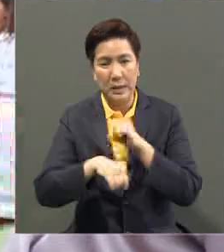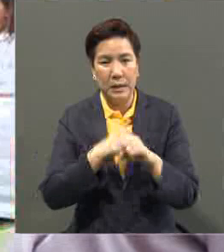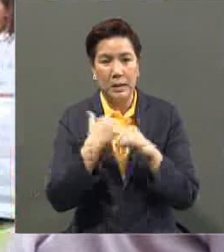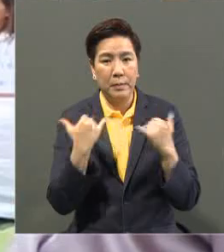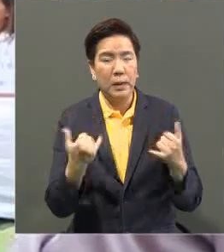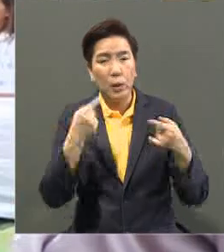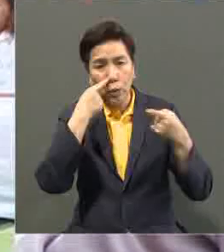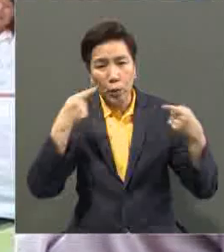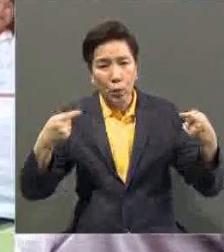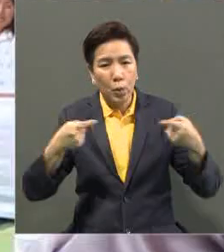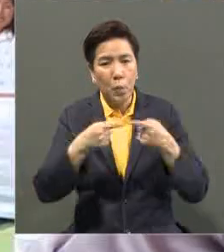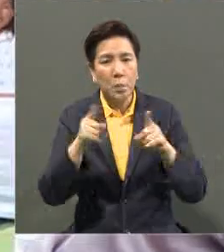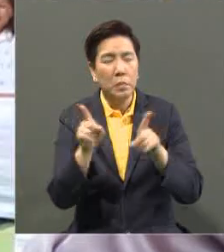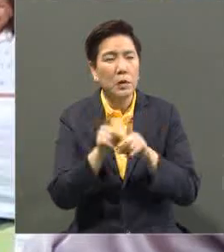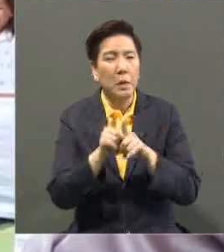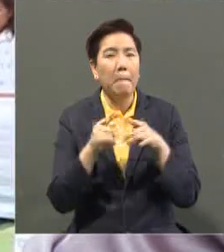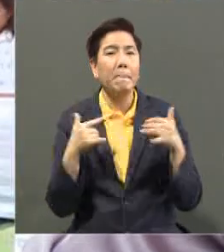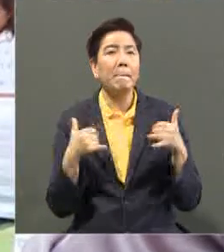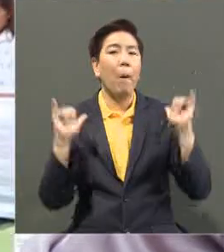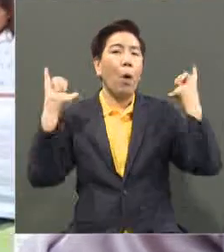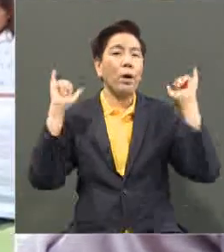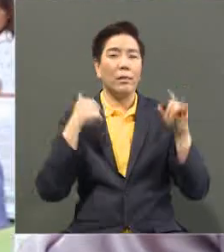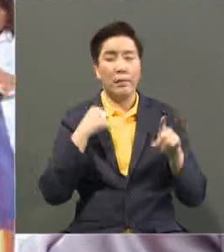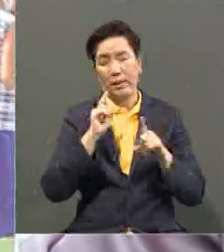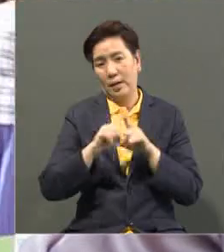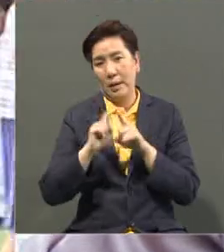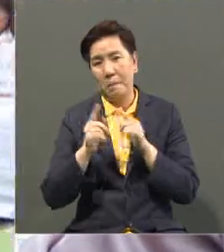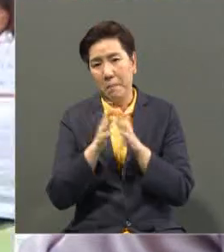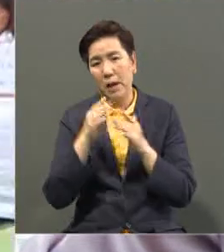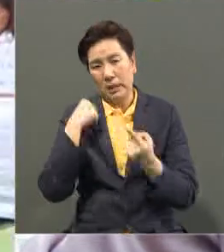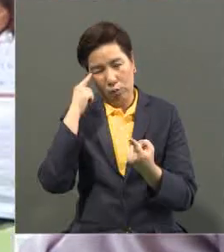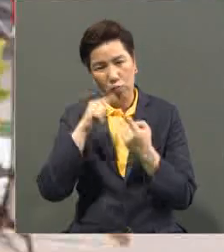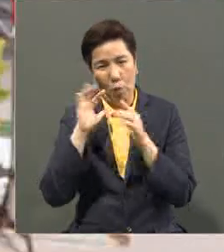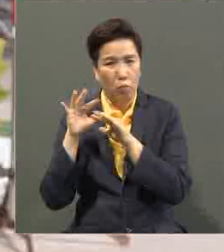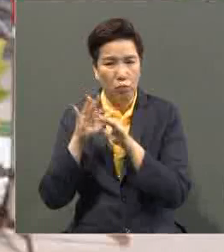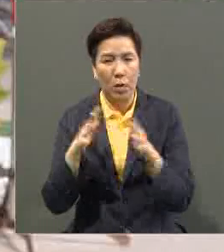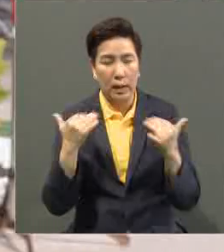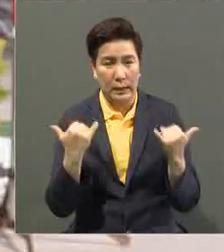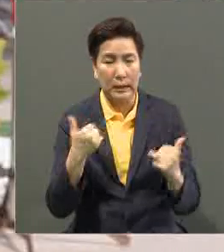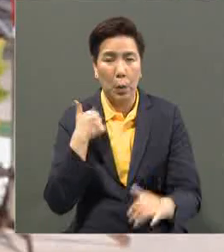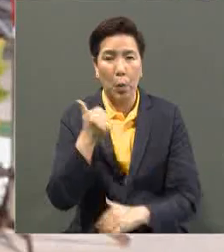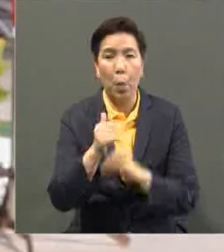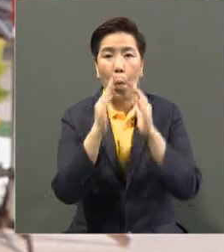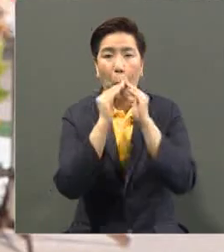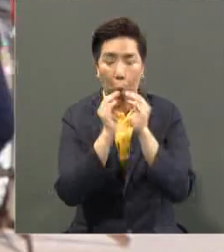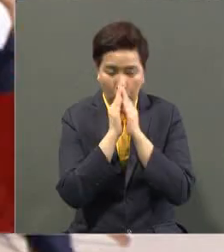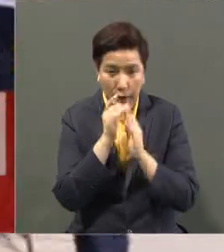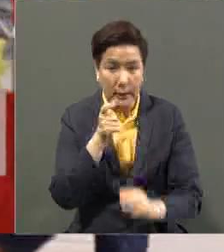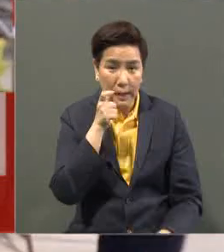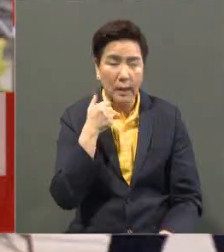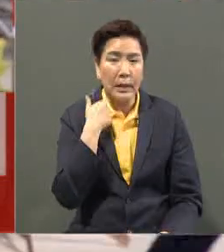ปีที่แบบเหมือนแบบปล่อยหลายๆอย่างอ่ะน่าจะน่าใจน่าจะคือคักมากเลยจริงๆก็มาวัดใหญ่แล้วก็ไปทำบุญ